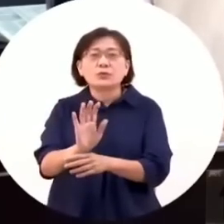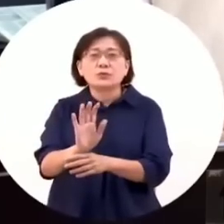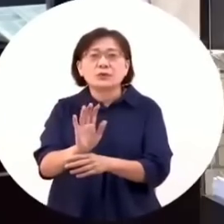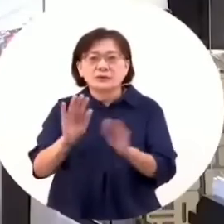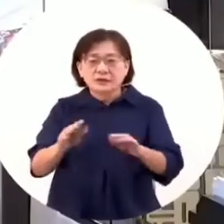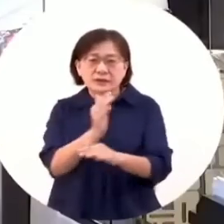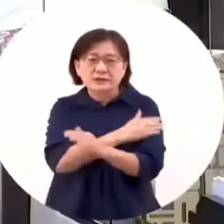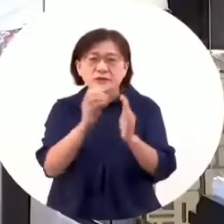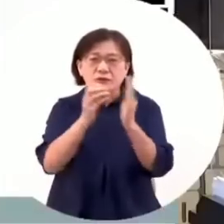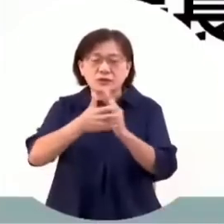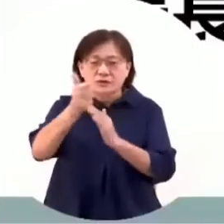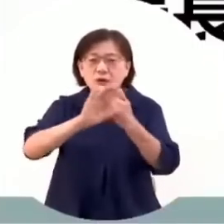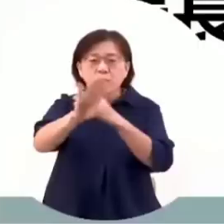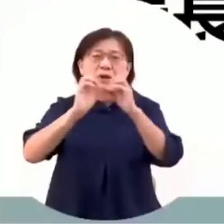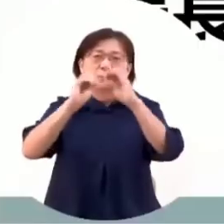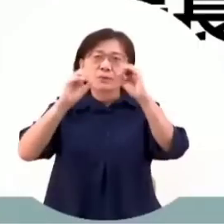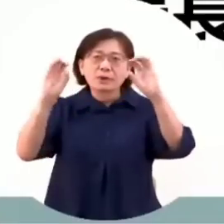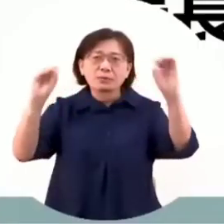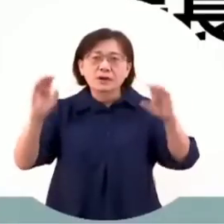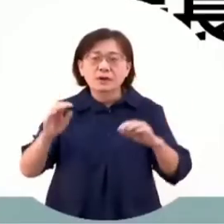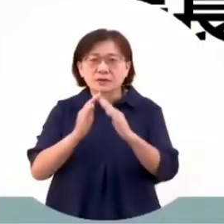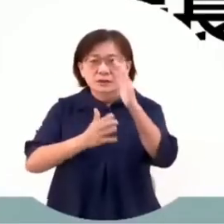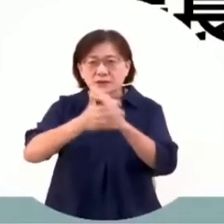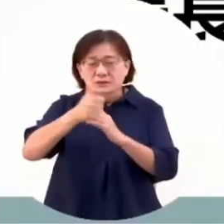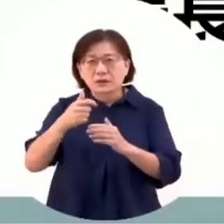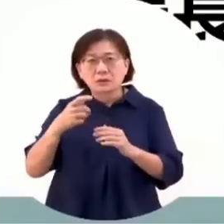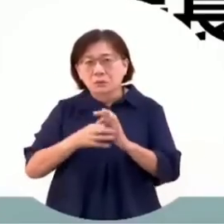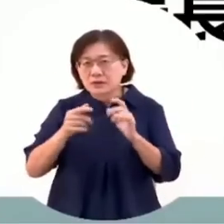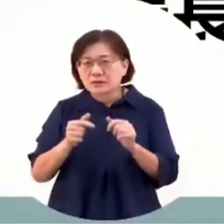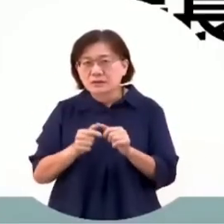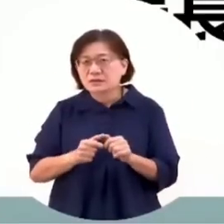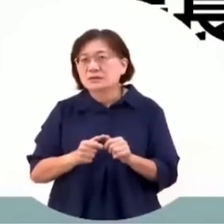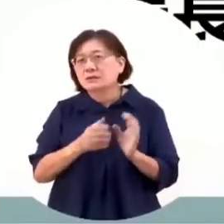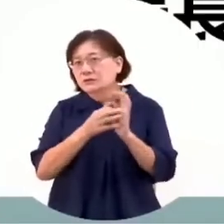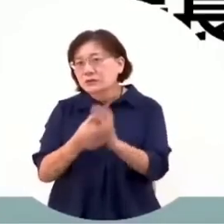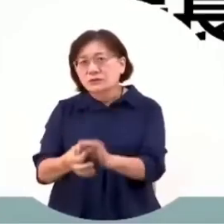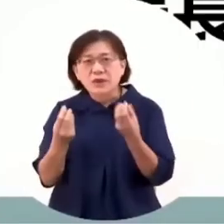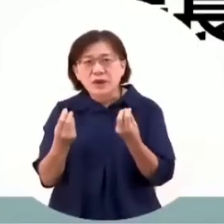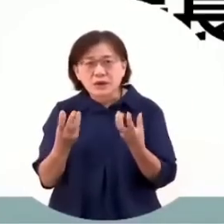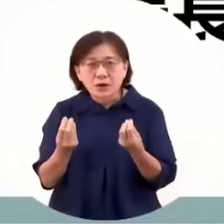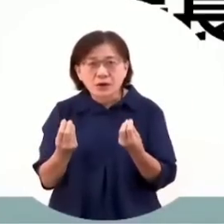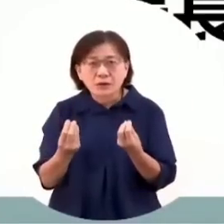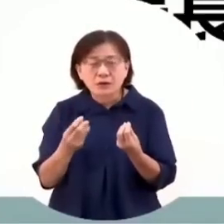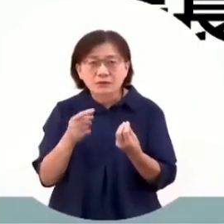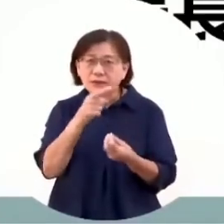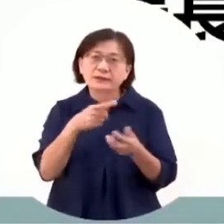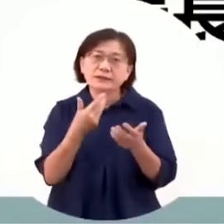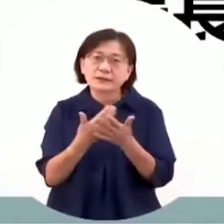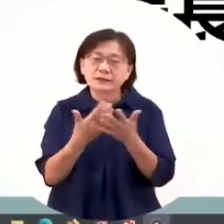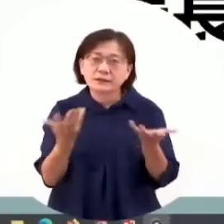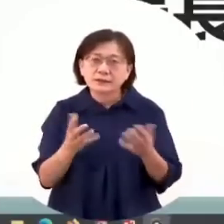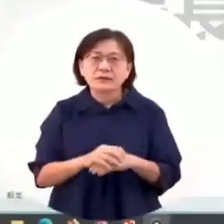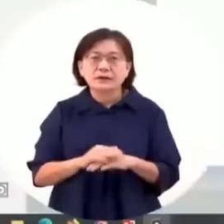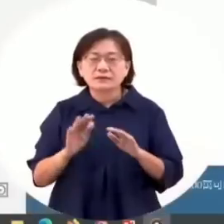嘿，乌狗偷食，你白狗都爱担罪呢？来。甲放一个录音大号听话，市长你注意听啊。 好，